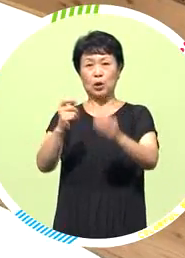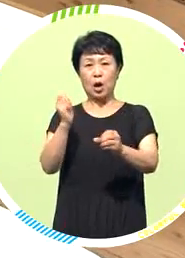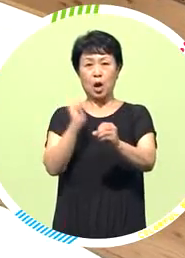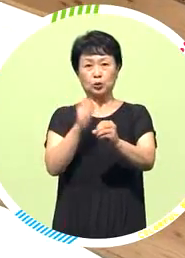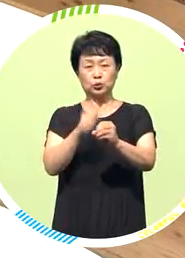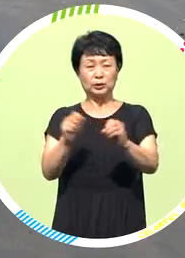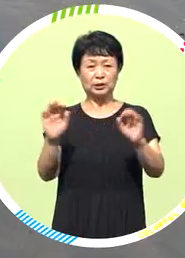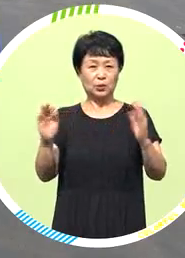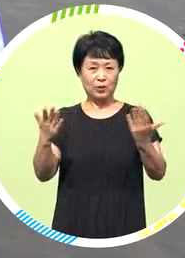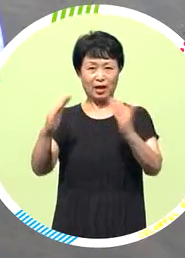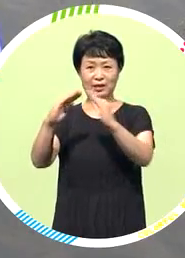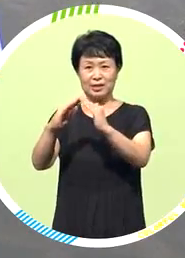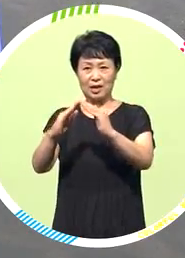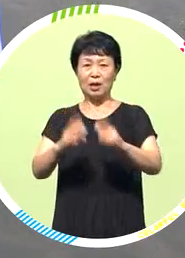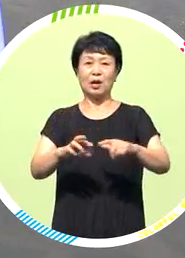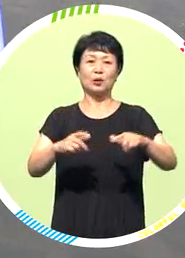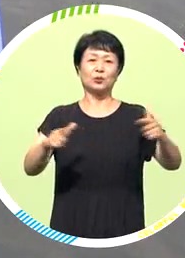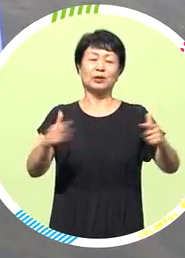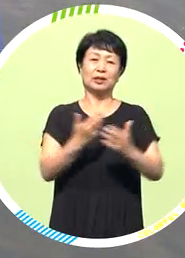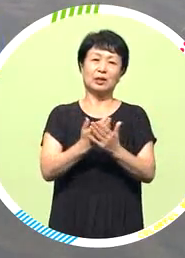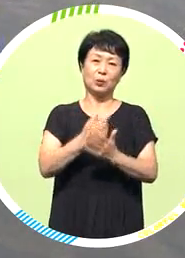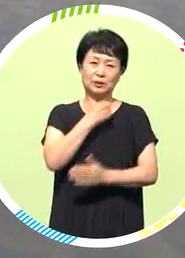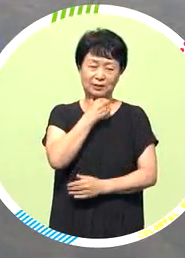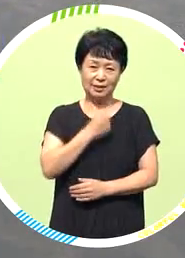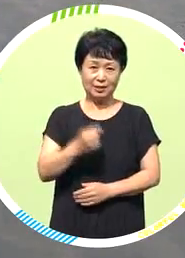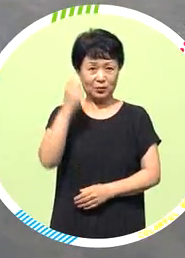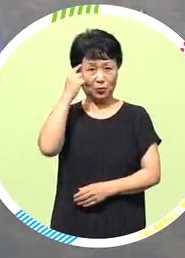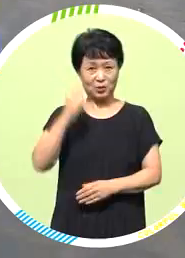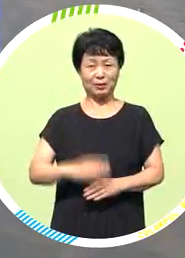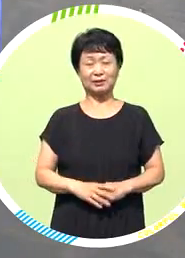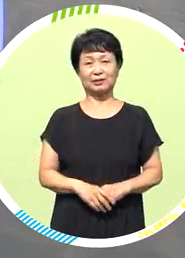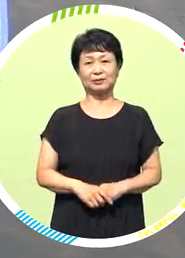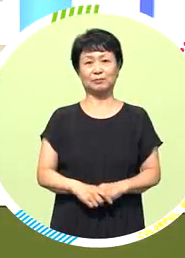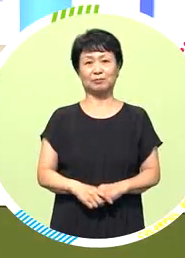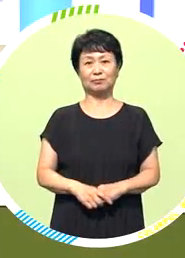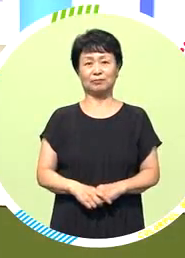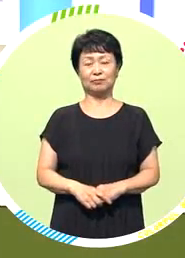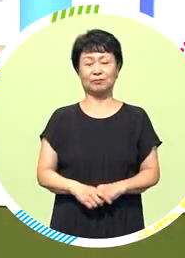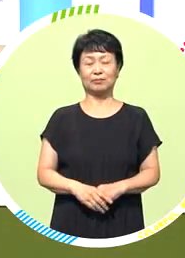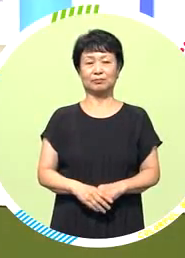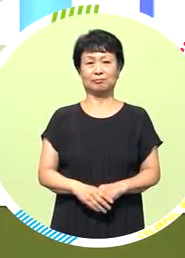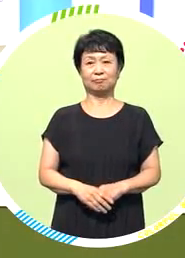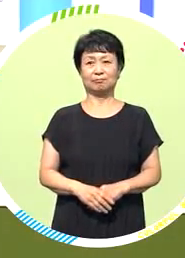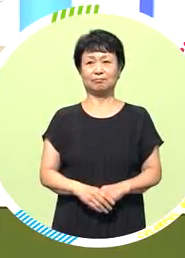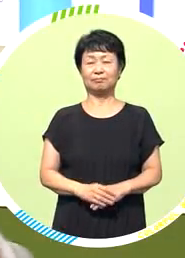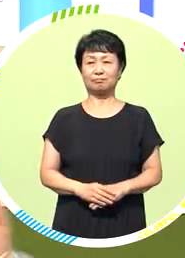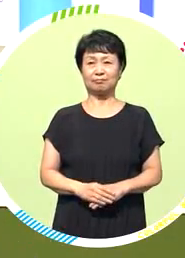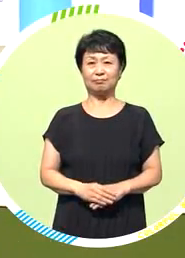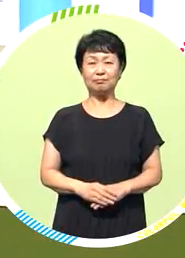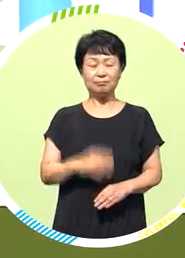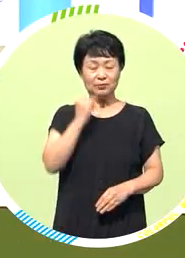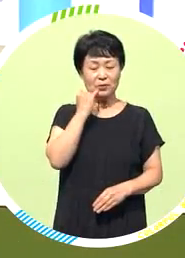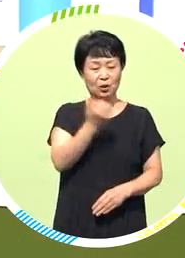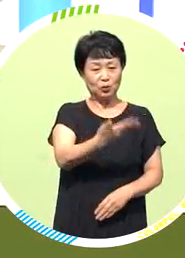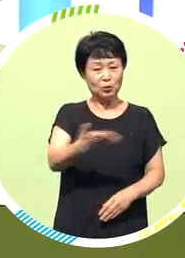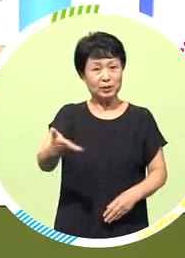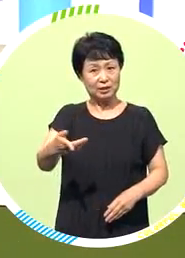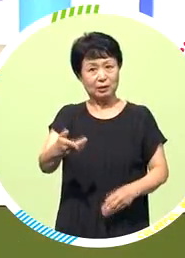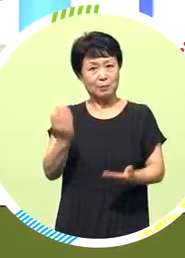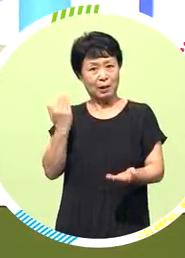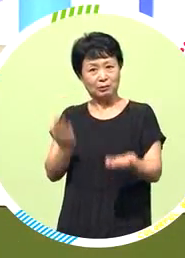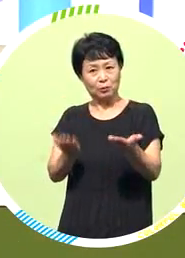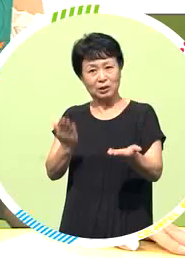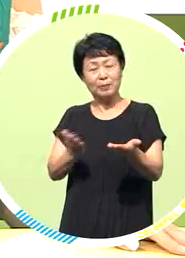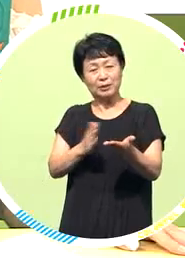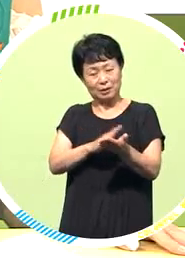ってね、古澤さんもねすごくおっしゃってました。 これやっぱりね、まあ、今回釘の話だったんですけど、はい、もうあの辺の海がねすごく綺麗になって